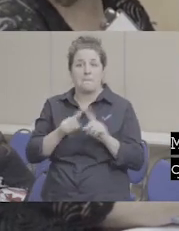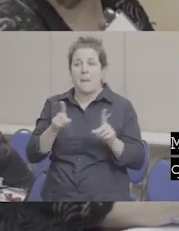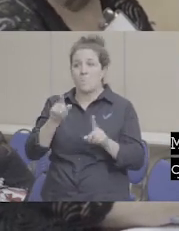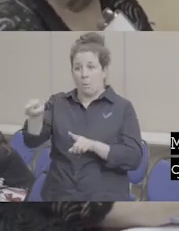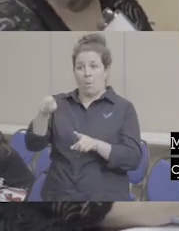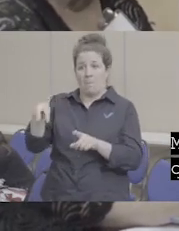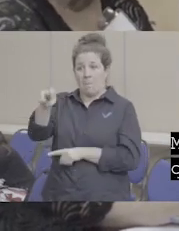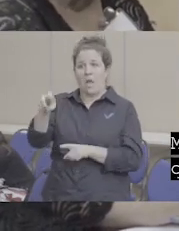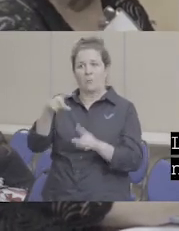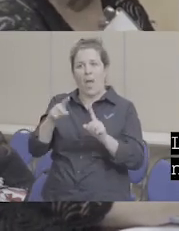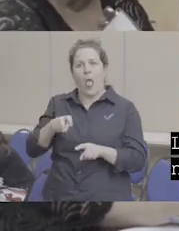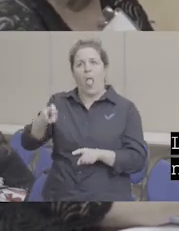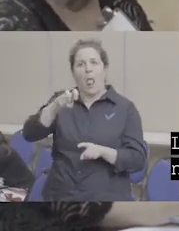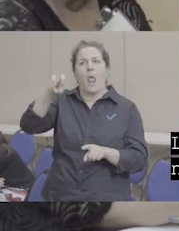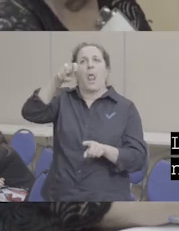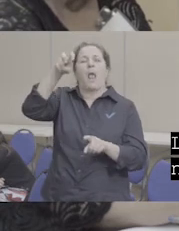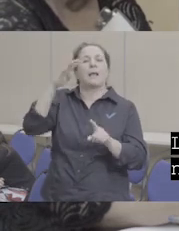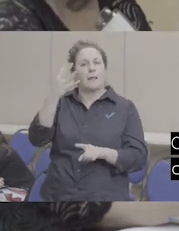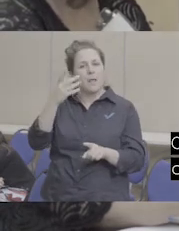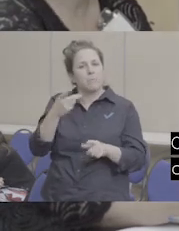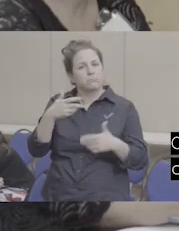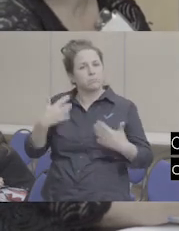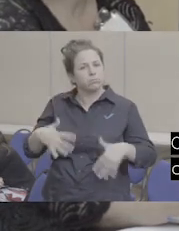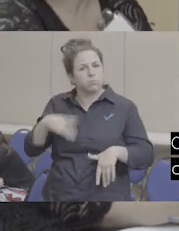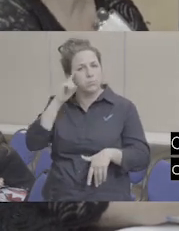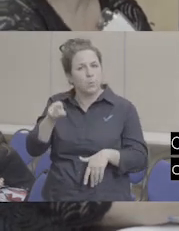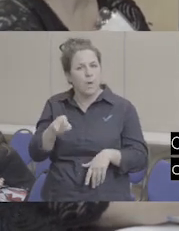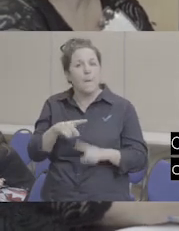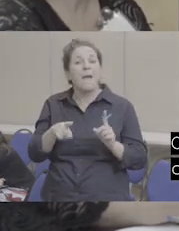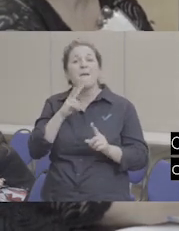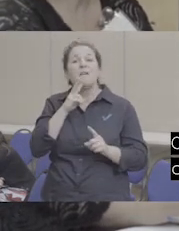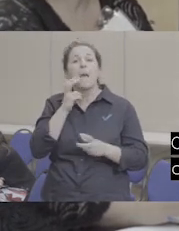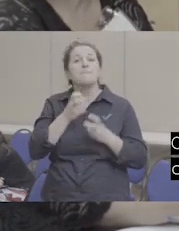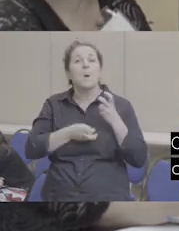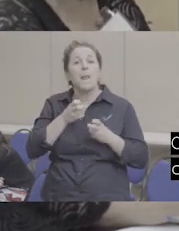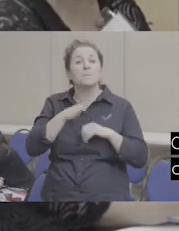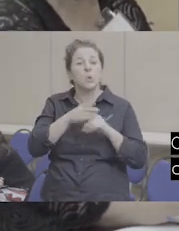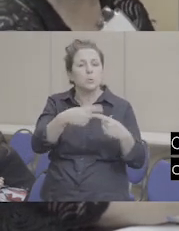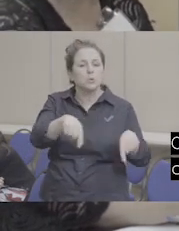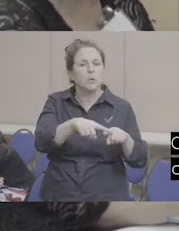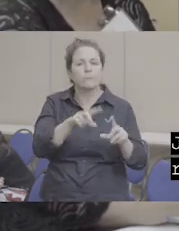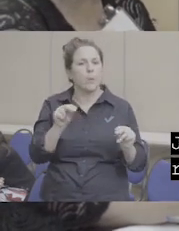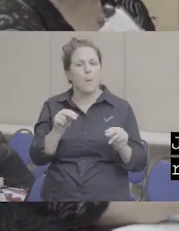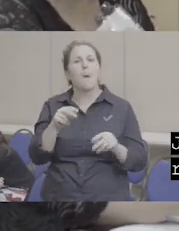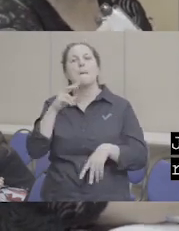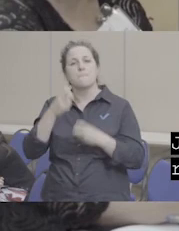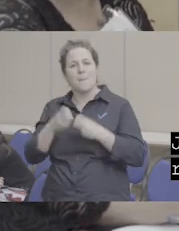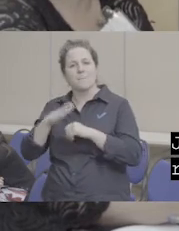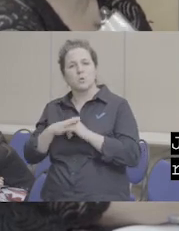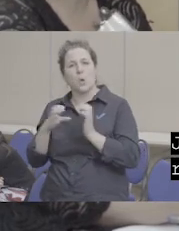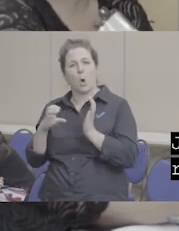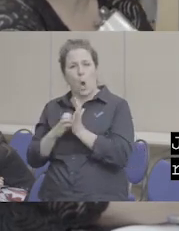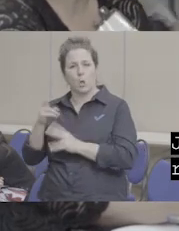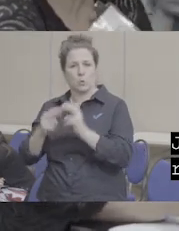gravir jusqu'au 4e. Le problème n'est pas nécessairement le zonage, c'est vraiment le code de construction. Le code de construction, là, je ne tomberai pas